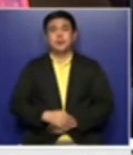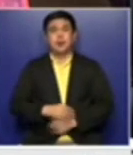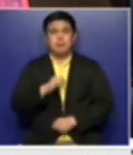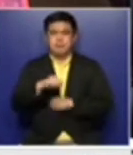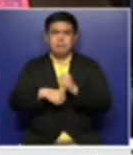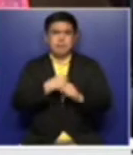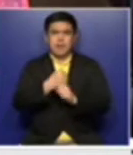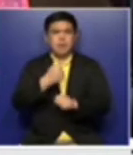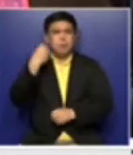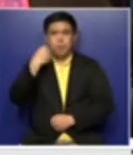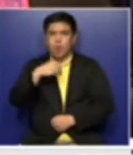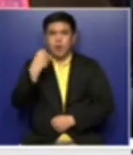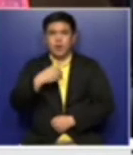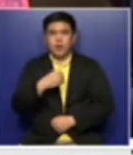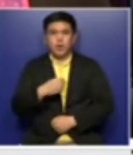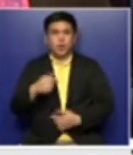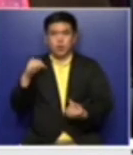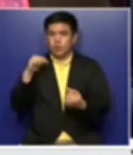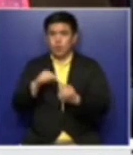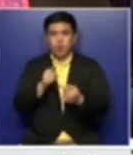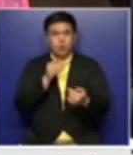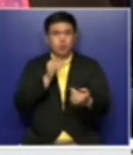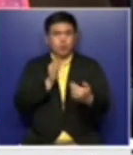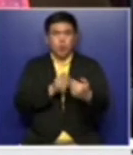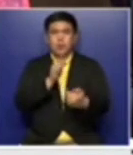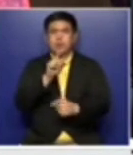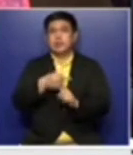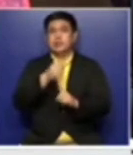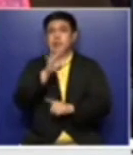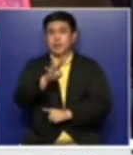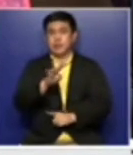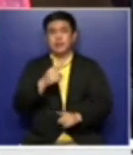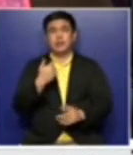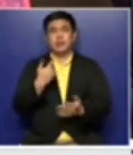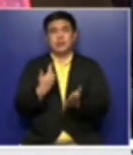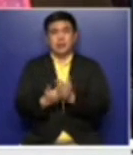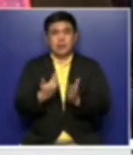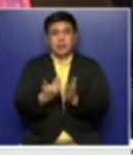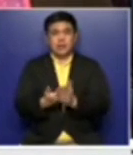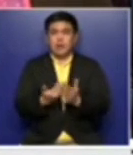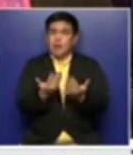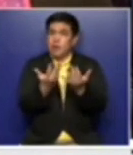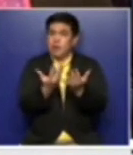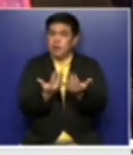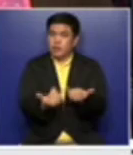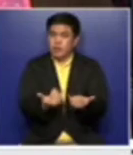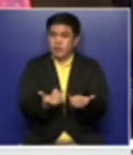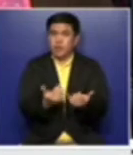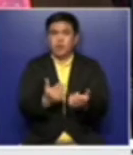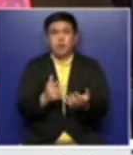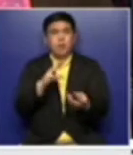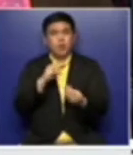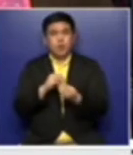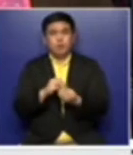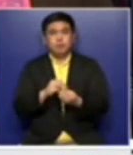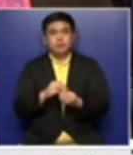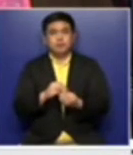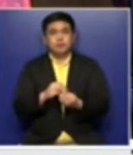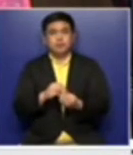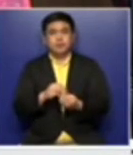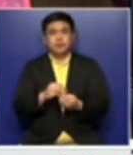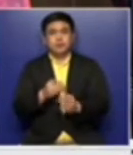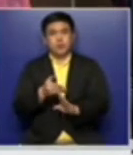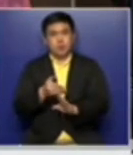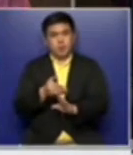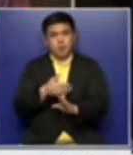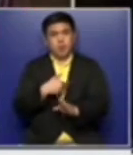ปีนะครับจะมียอดเฉลี่ยของเงินคงคลังที่สมควรอยู่ในระดับที่สูงกว่า